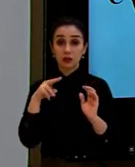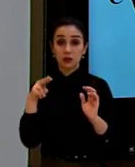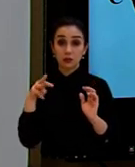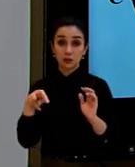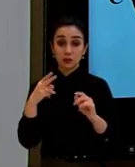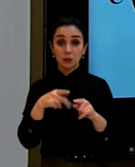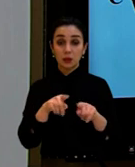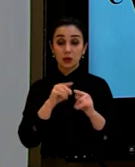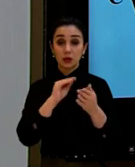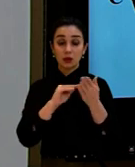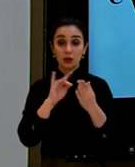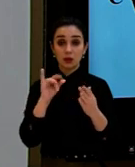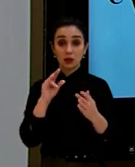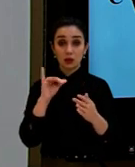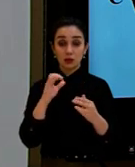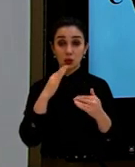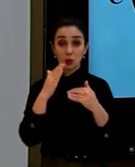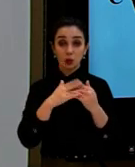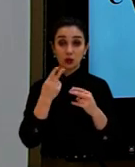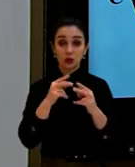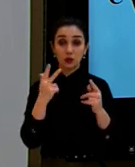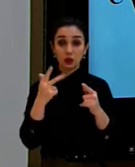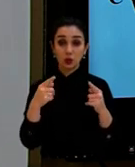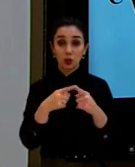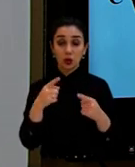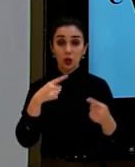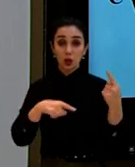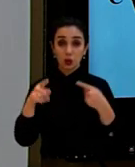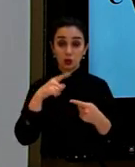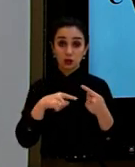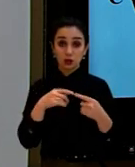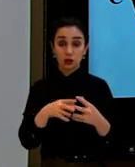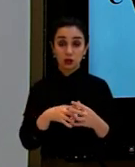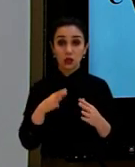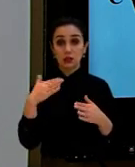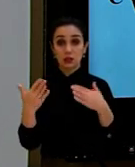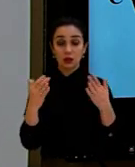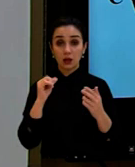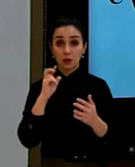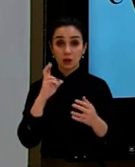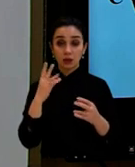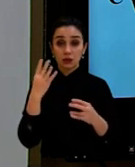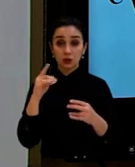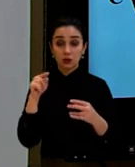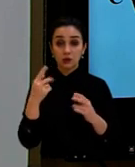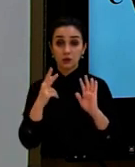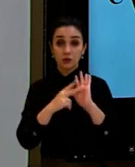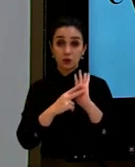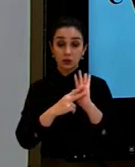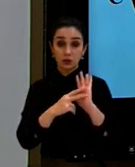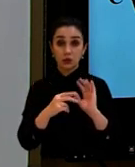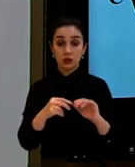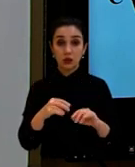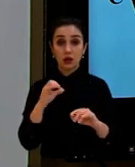Найдите радиус, описанный около этого треугольника, окружности. Сторона АБ